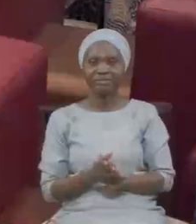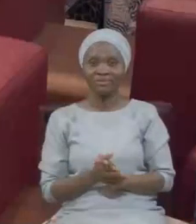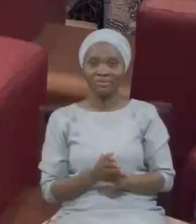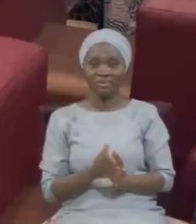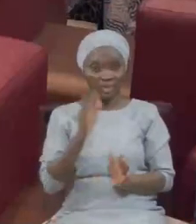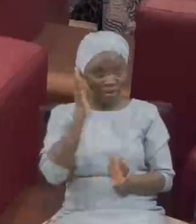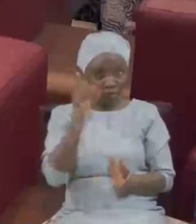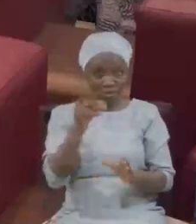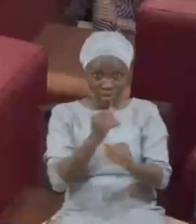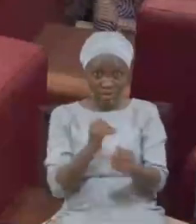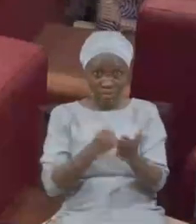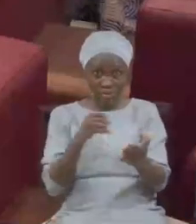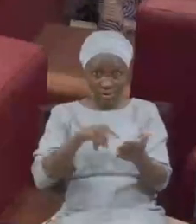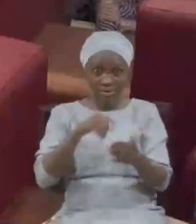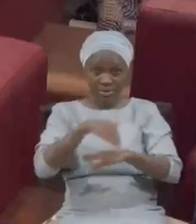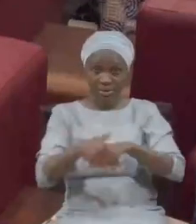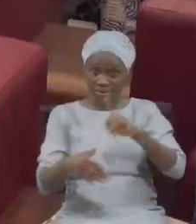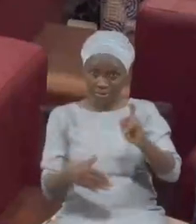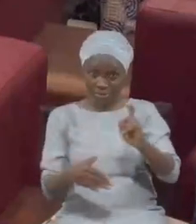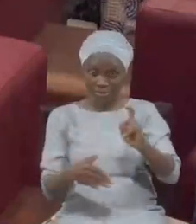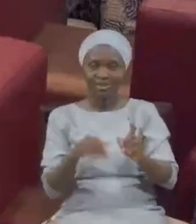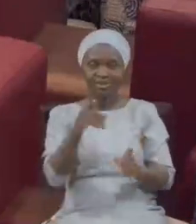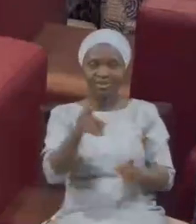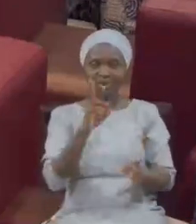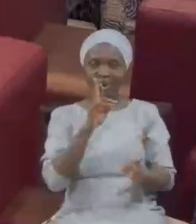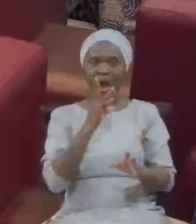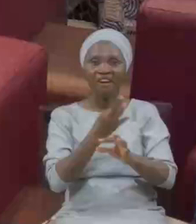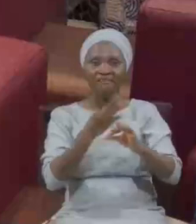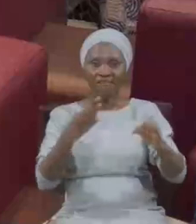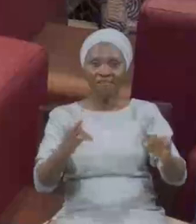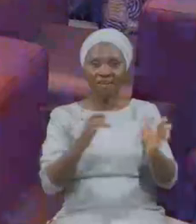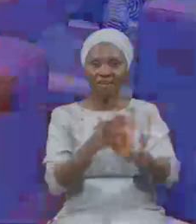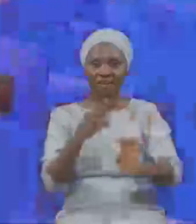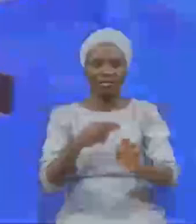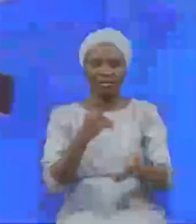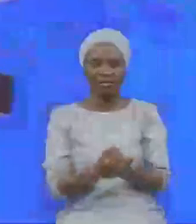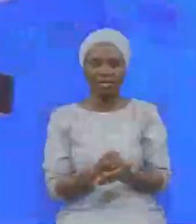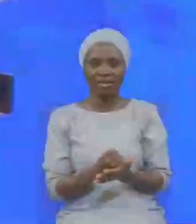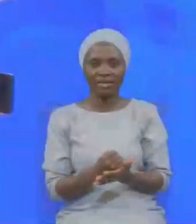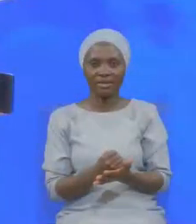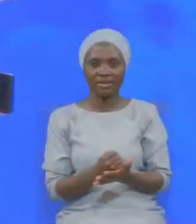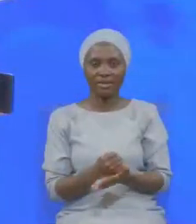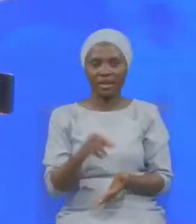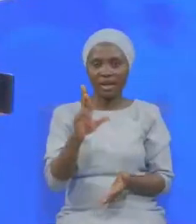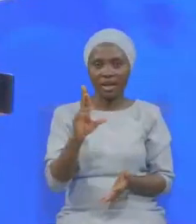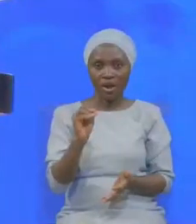Est-ce que vous l'aurez ce soir? Vous êtes libre. Romains chapitre